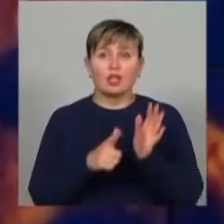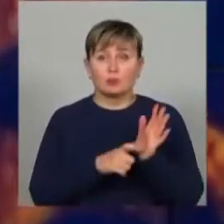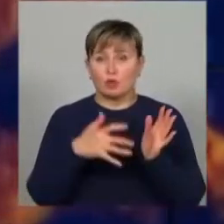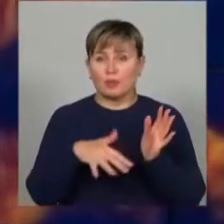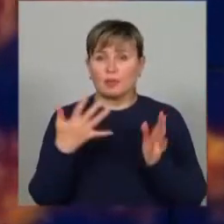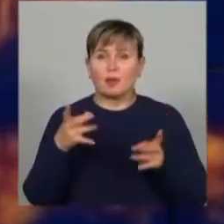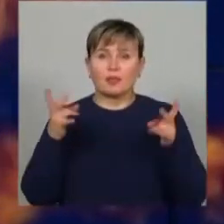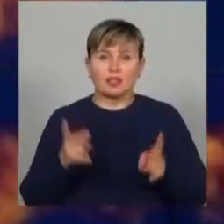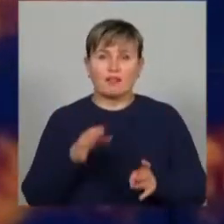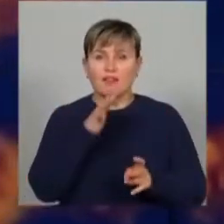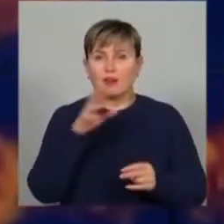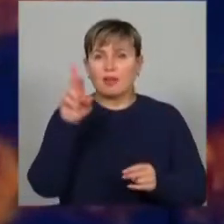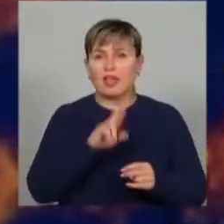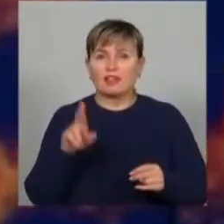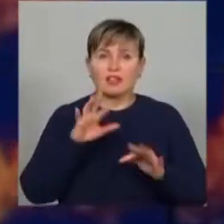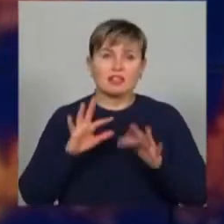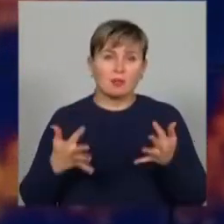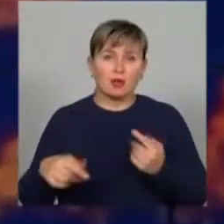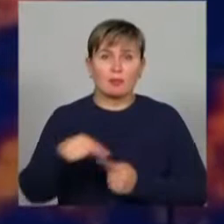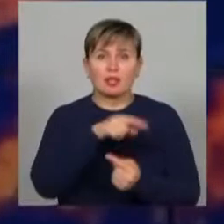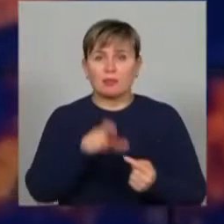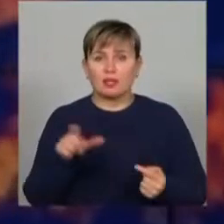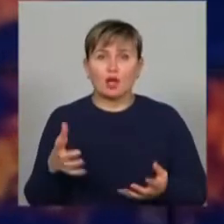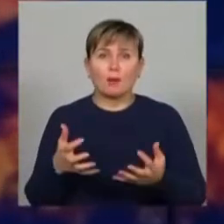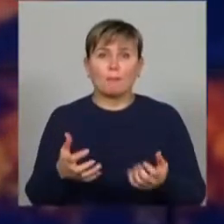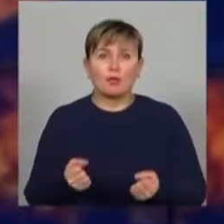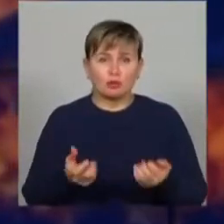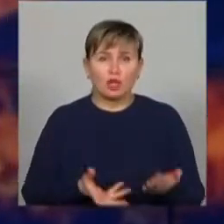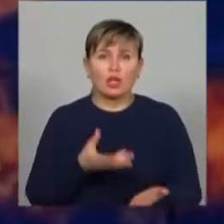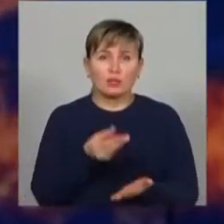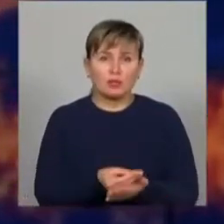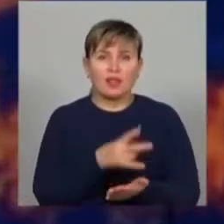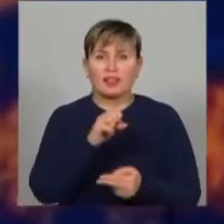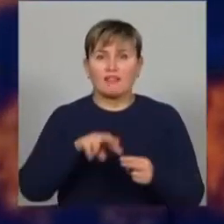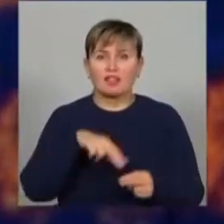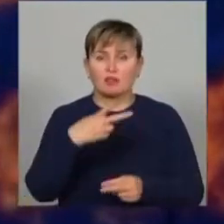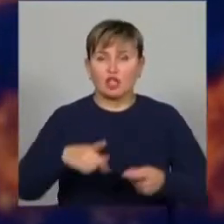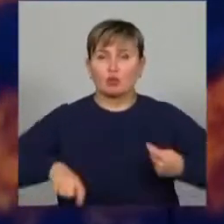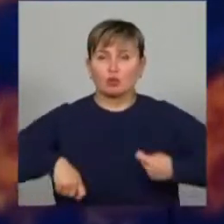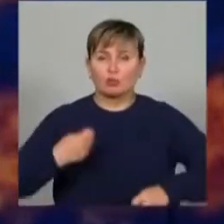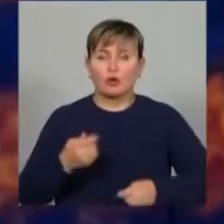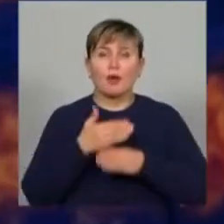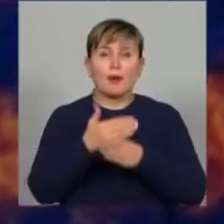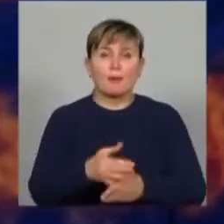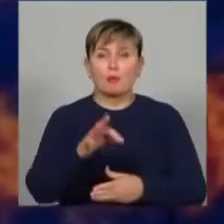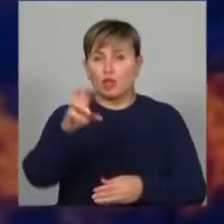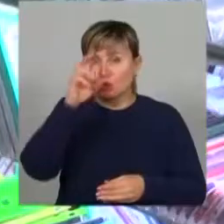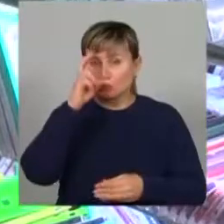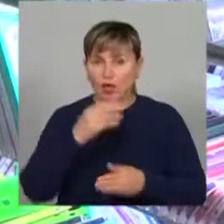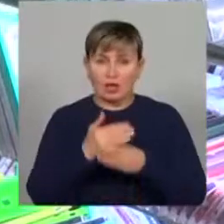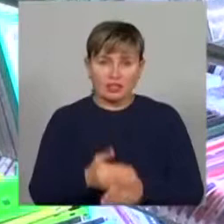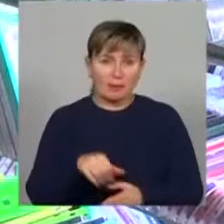755 пострадавших во время январских событий предпринимателей получили компенсацию на возмещение ущерба. Помощь от государства